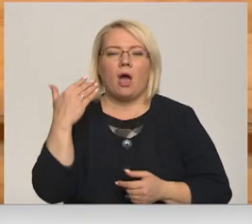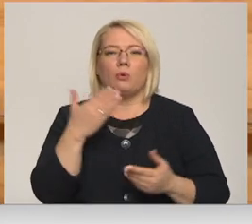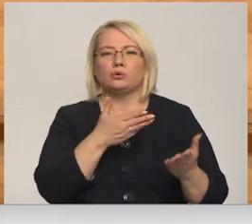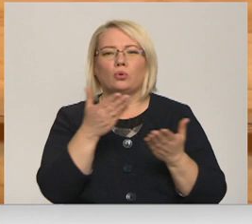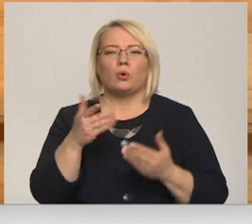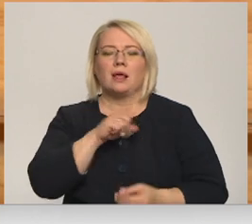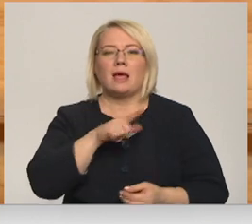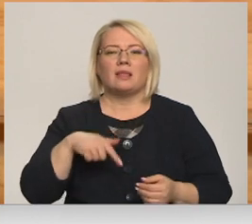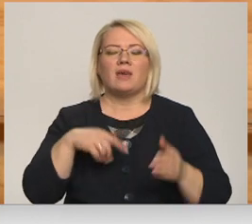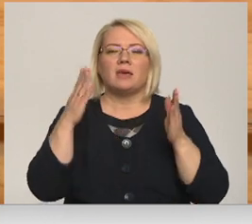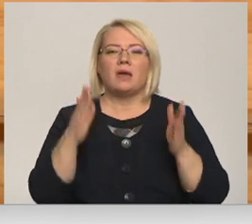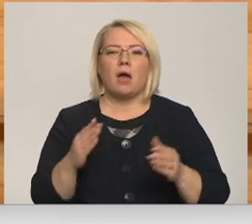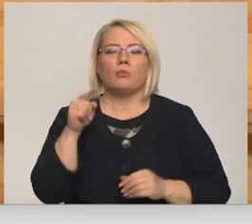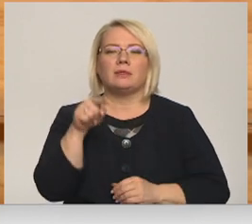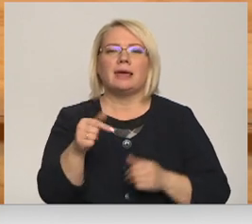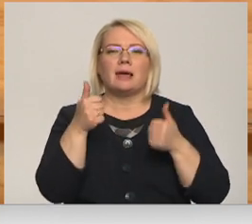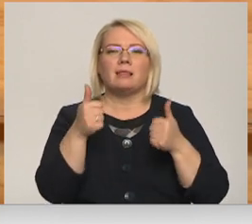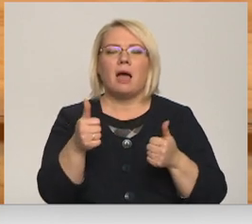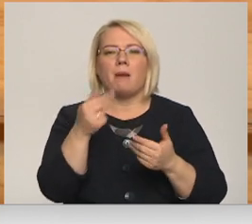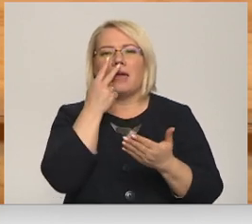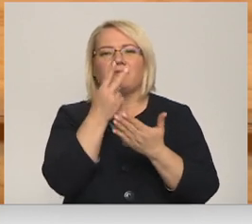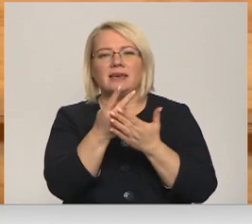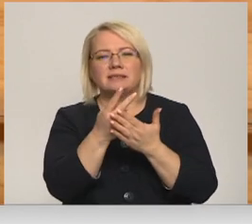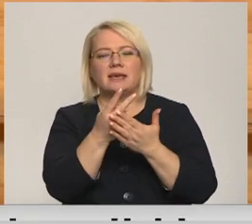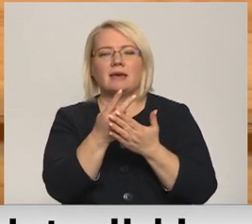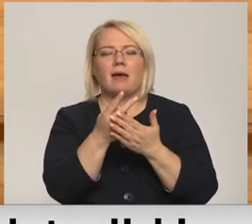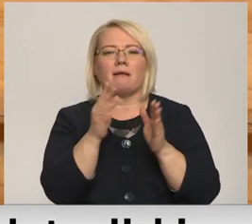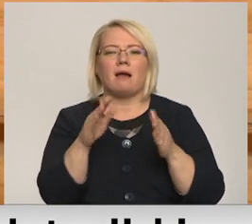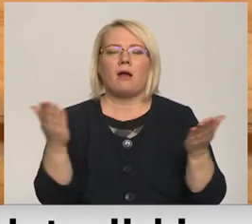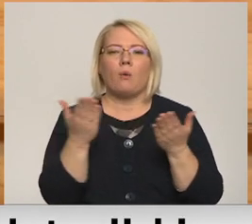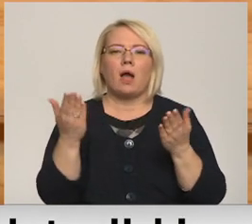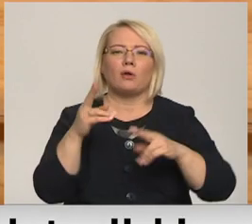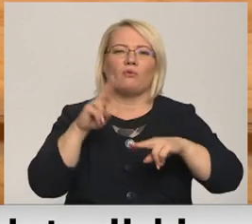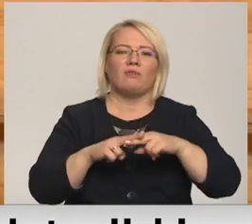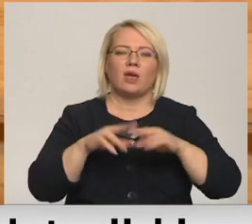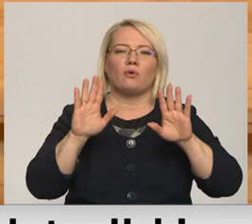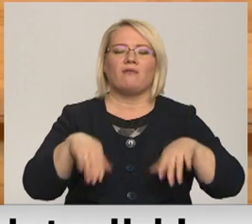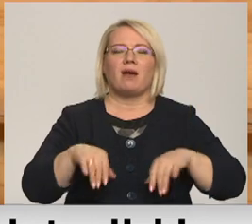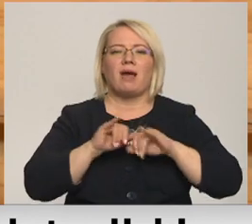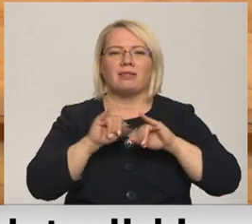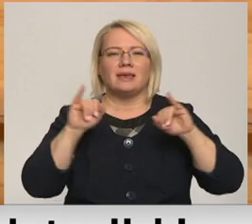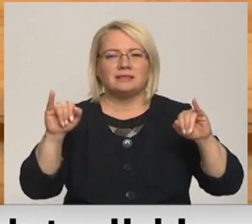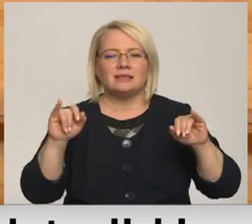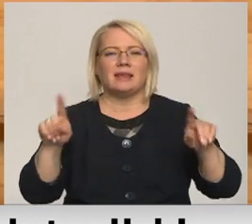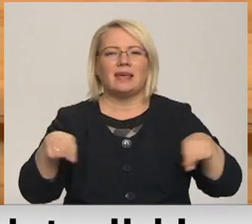jābūt tik labai vīzijai, redzējumam par to, kā kāda vieta var attīstīties un tas šeit ir.